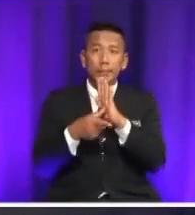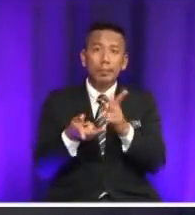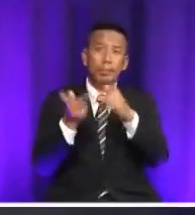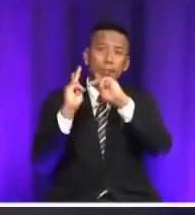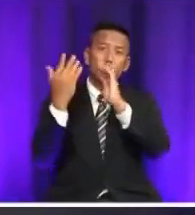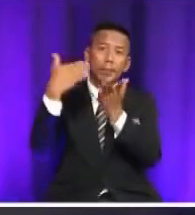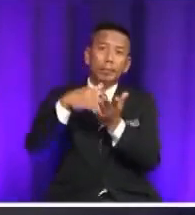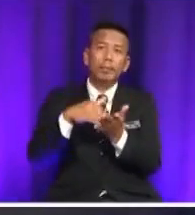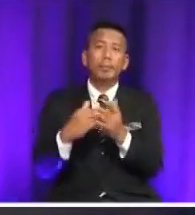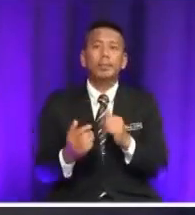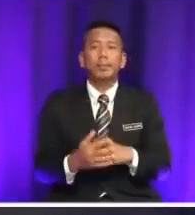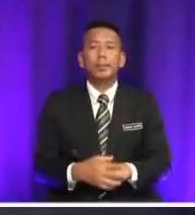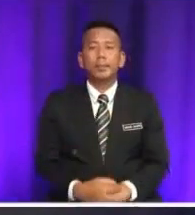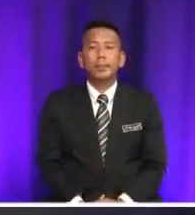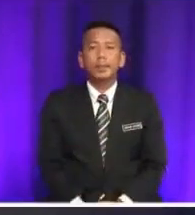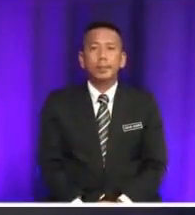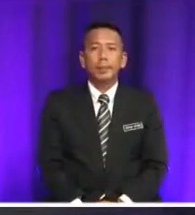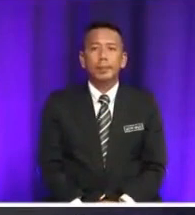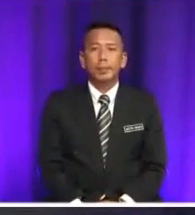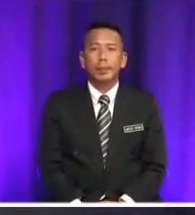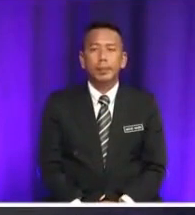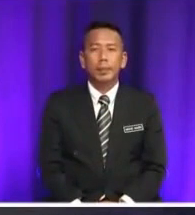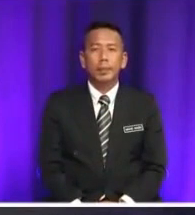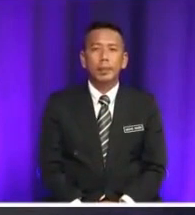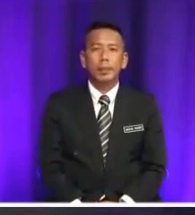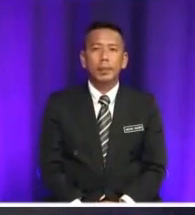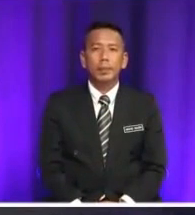ini di slot Menengah Atas